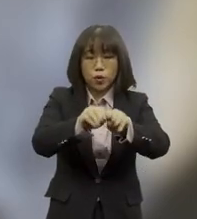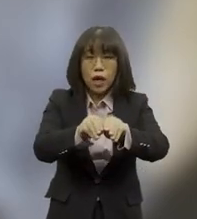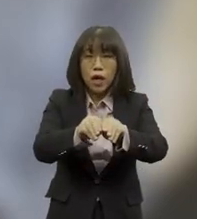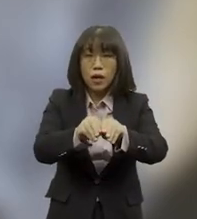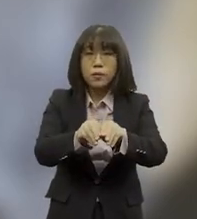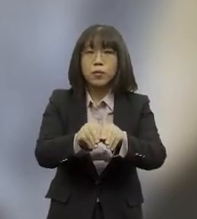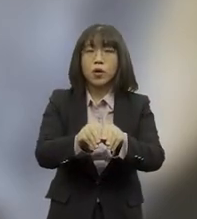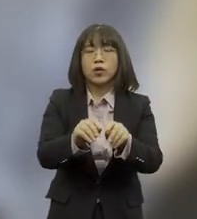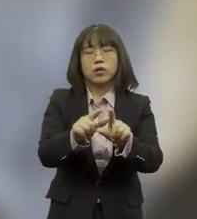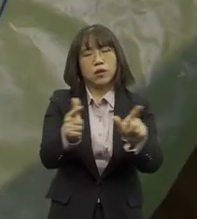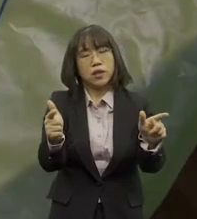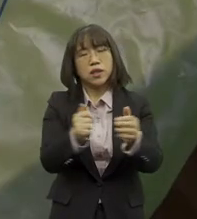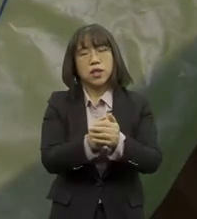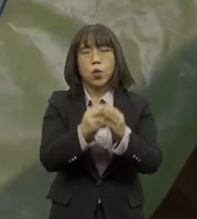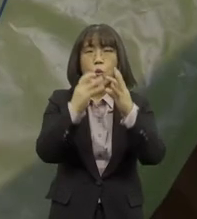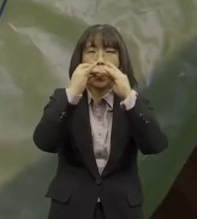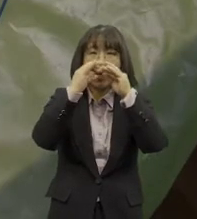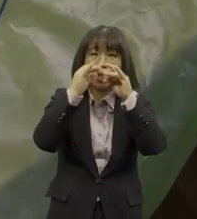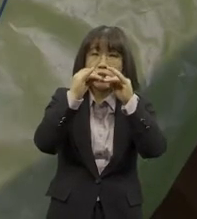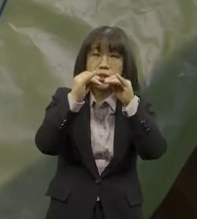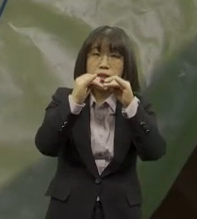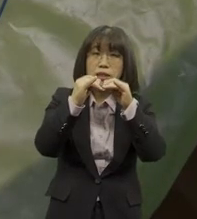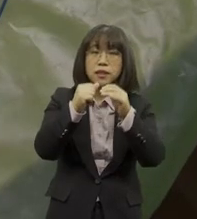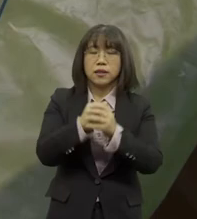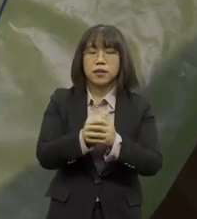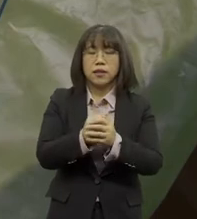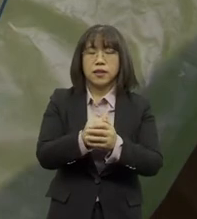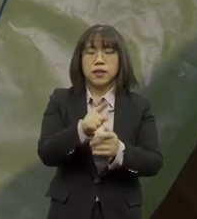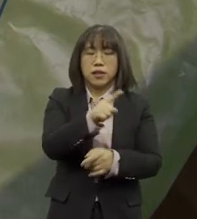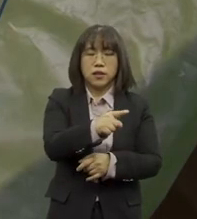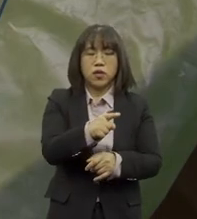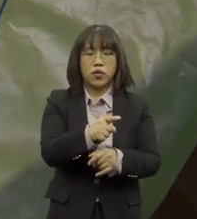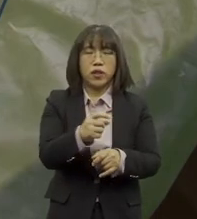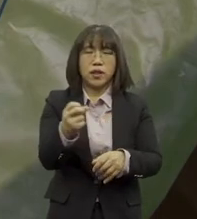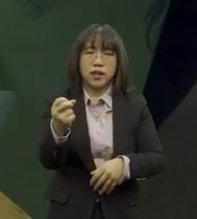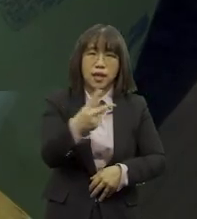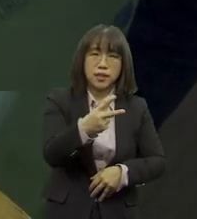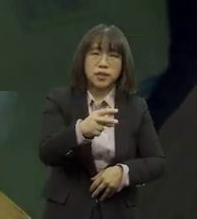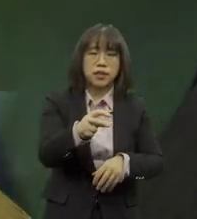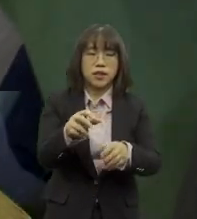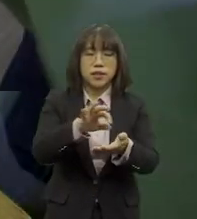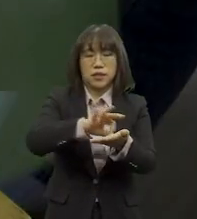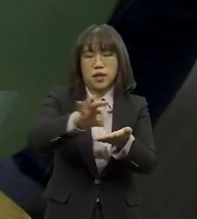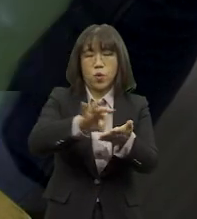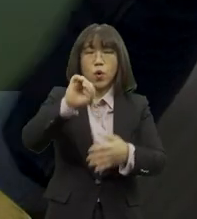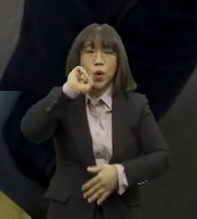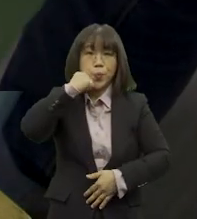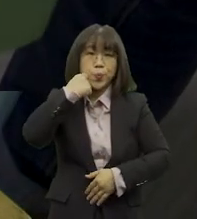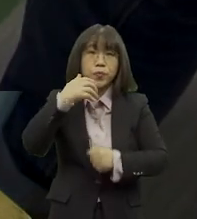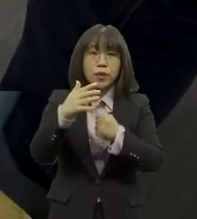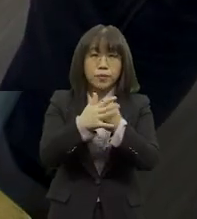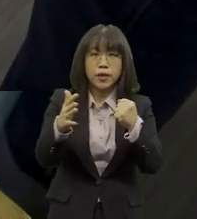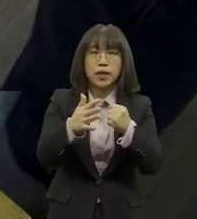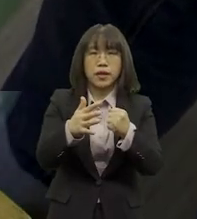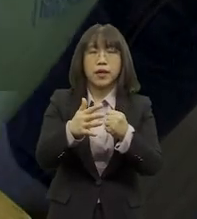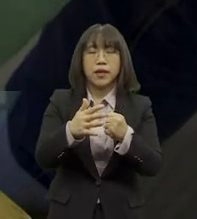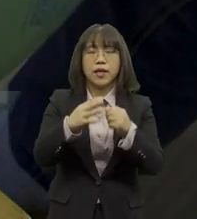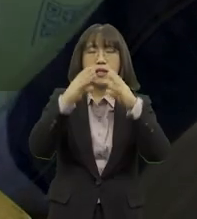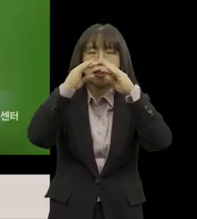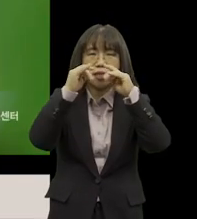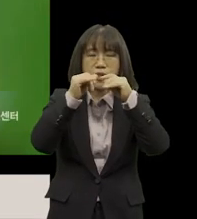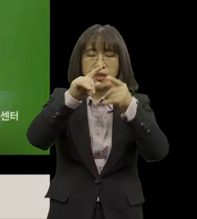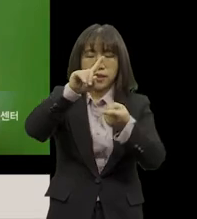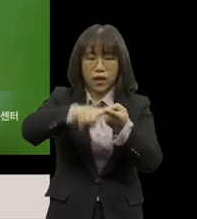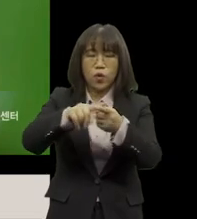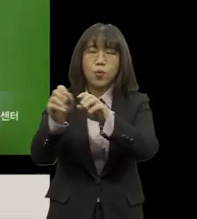제 아이스팩 기적이 화장지 등은 재활용이 되지 않아 종량제 봉투에 버려야 합니다 분리